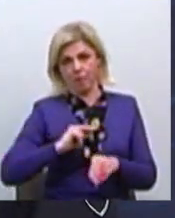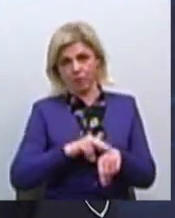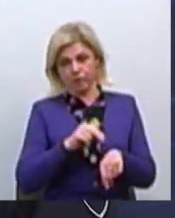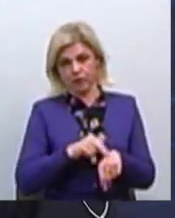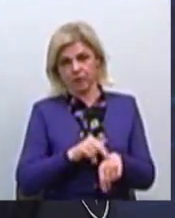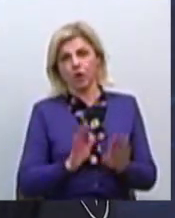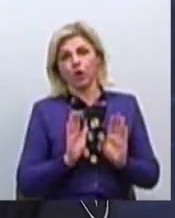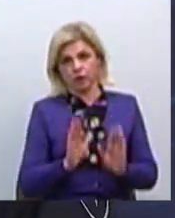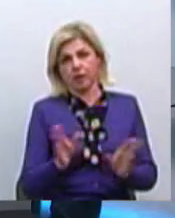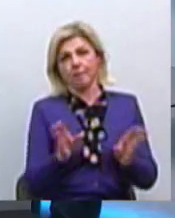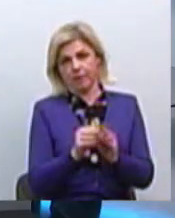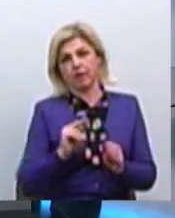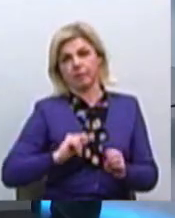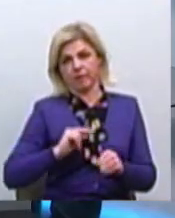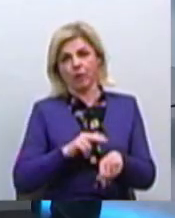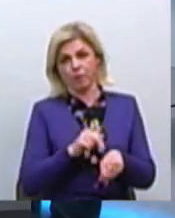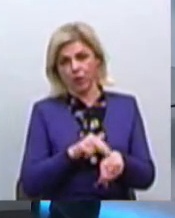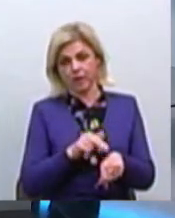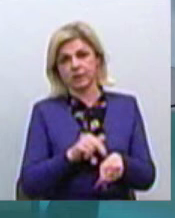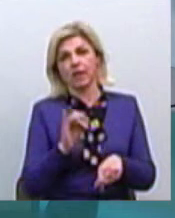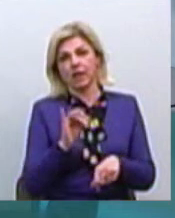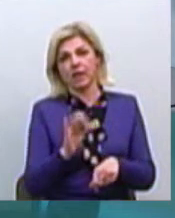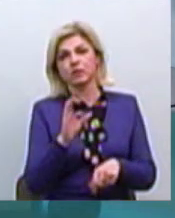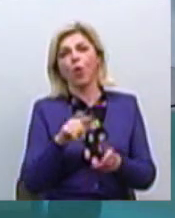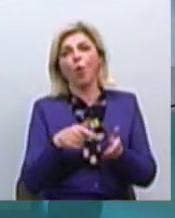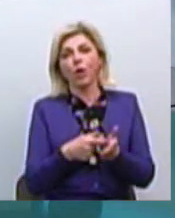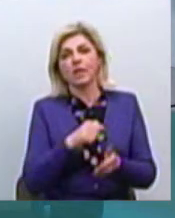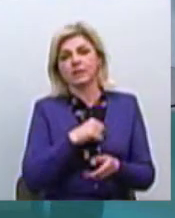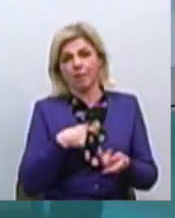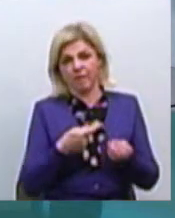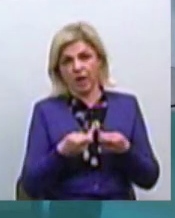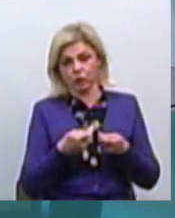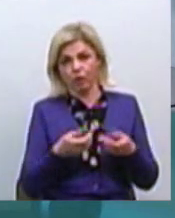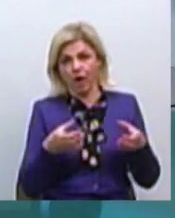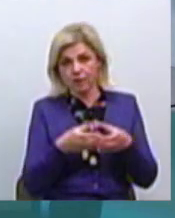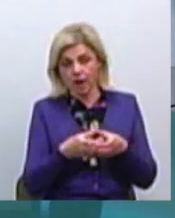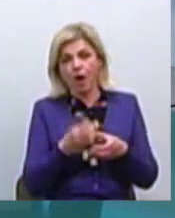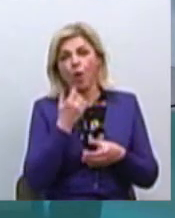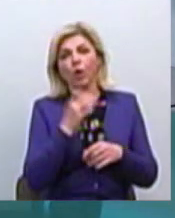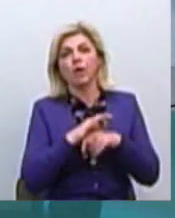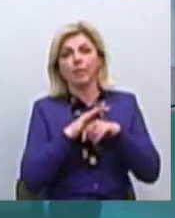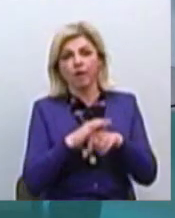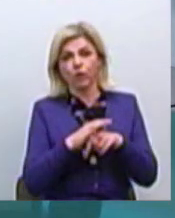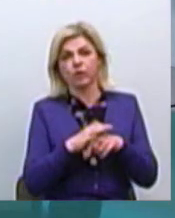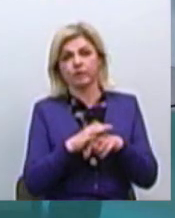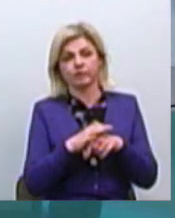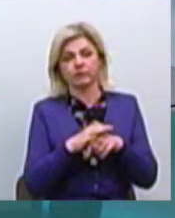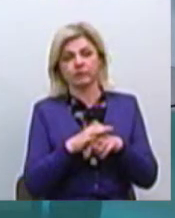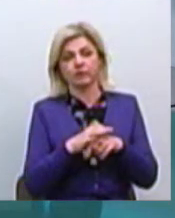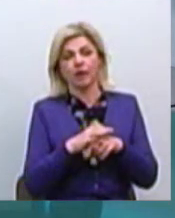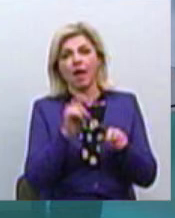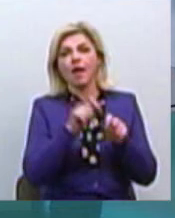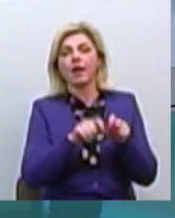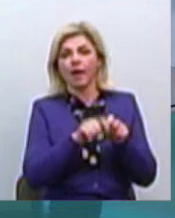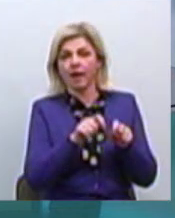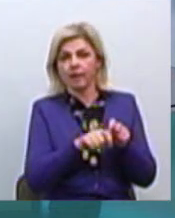з працівниками поліції? З працівниками поліції та з органами місцевого самоврядування. Ну, коли проводяться відповідні рейди,